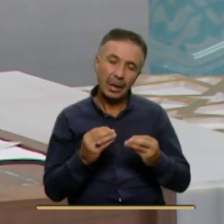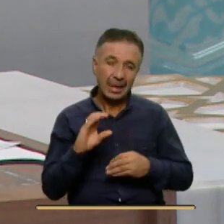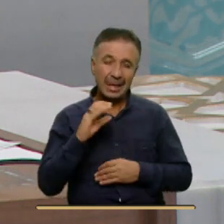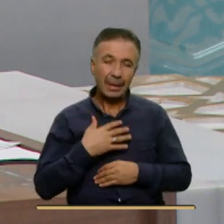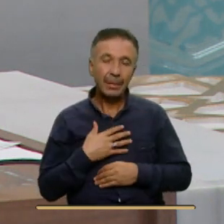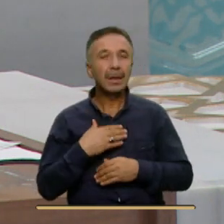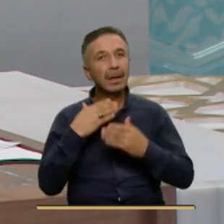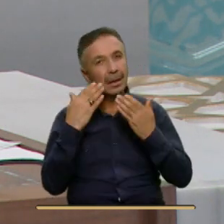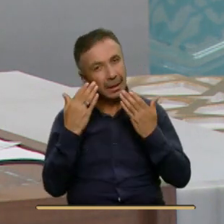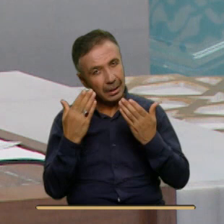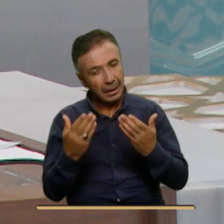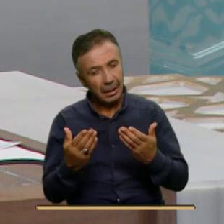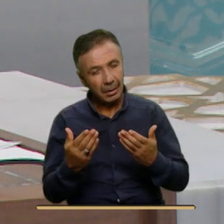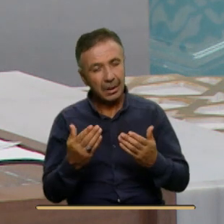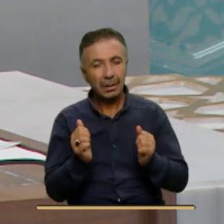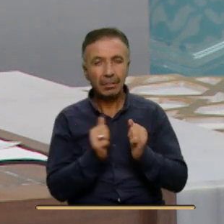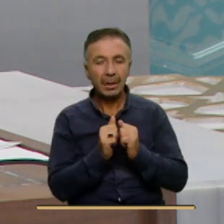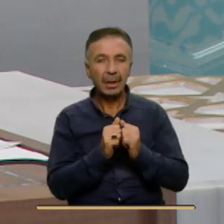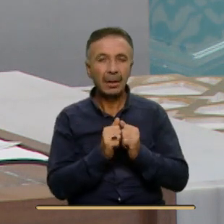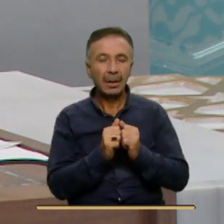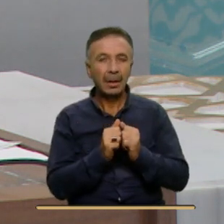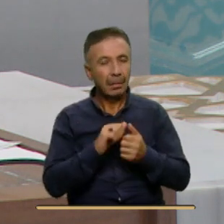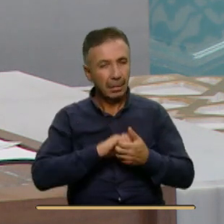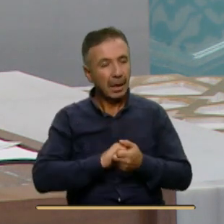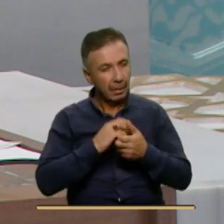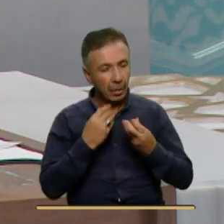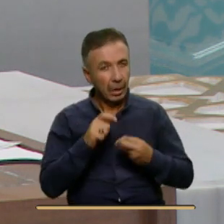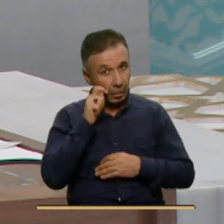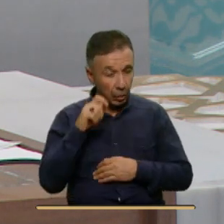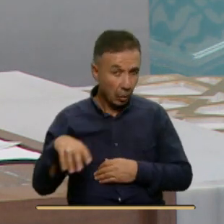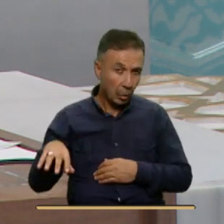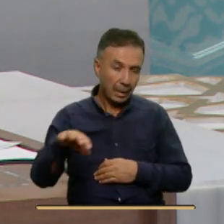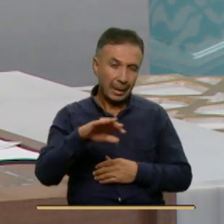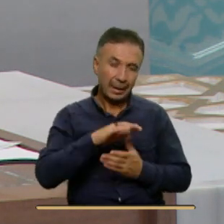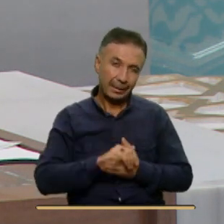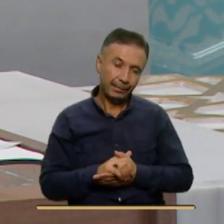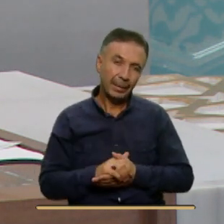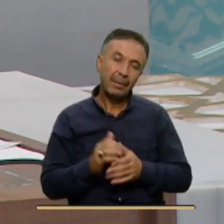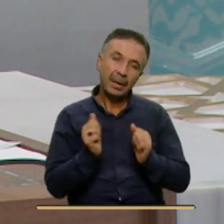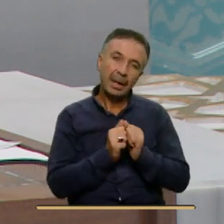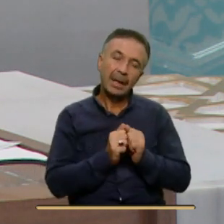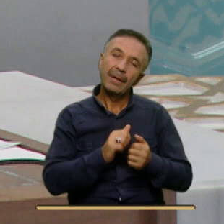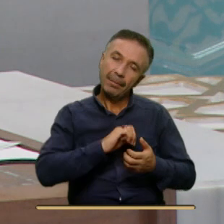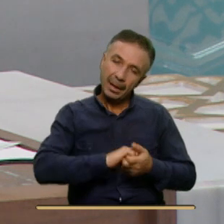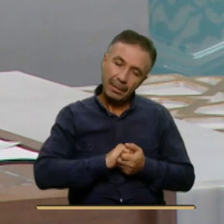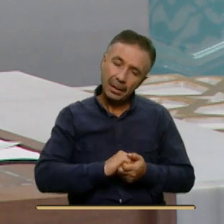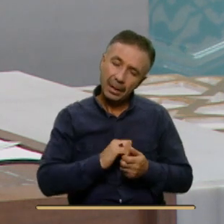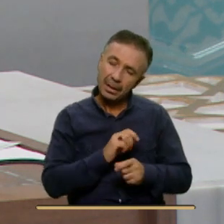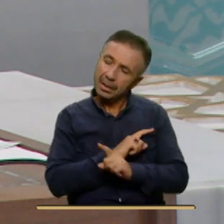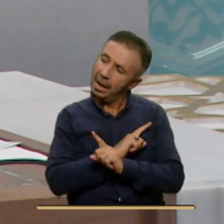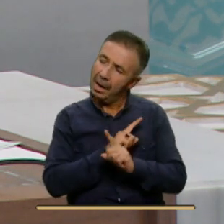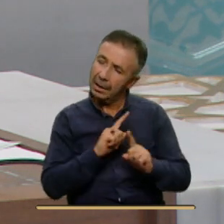kabul eden, bir ve beraber olmamız gereken Müslümanlar, birlikten ve beraberlikten asla